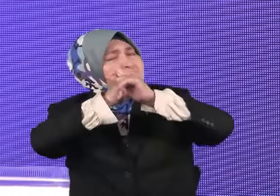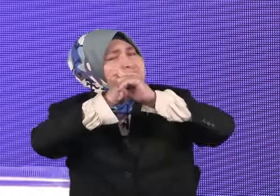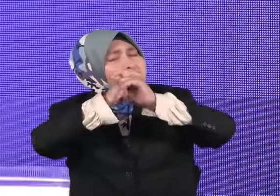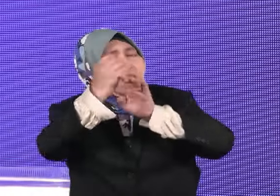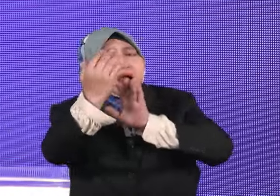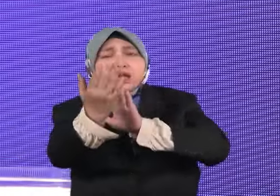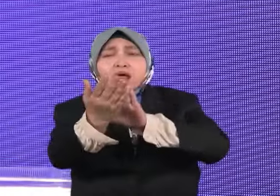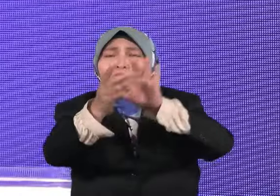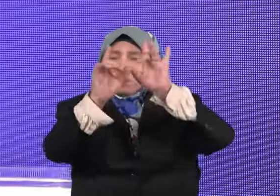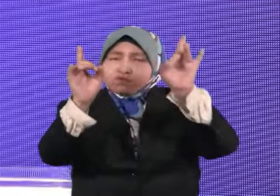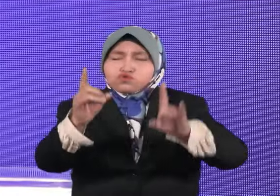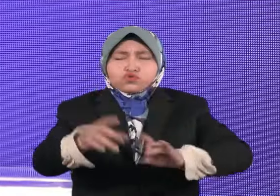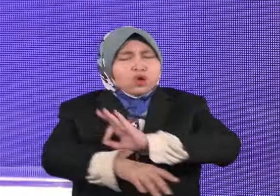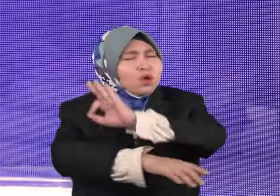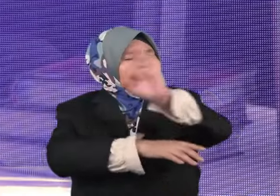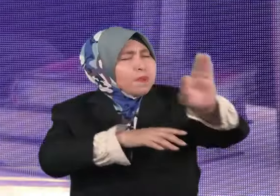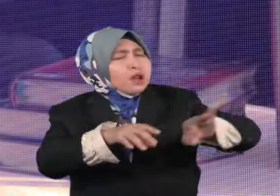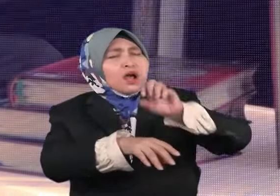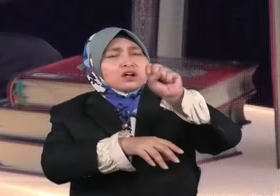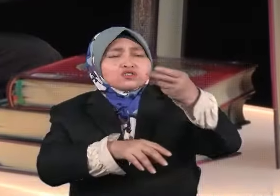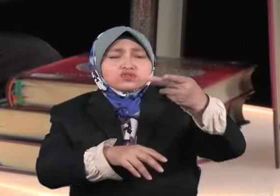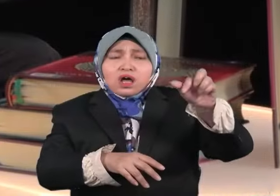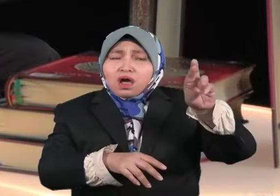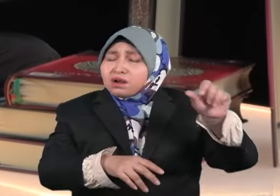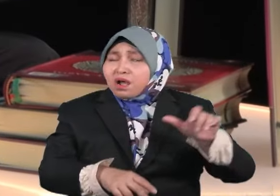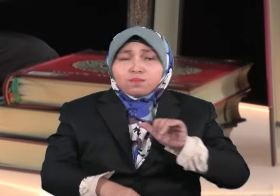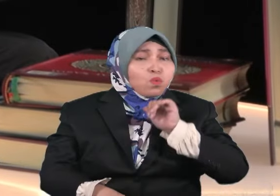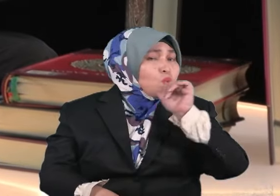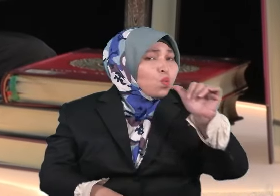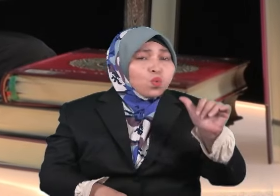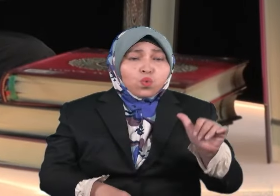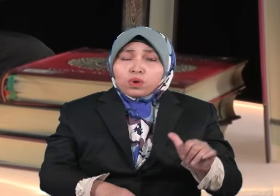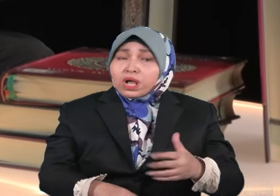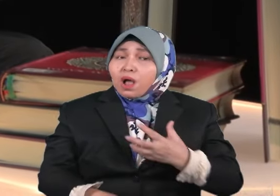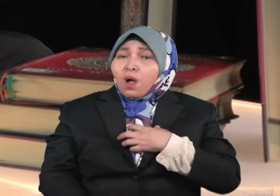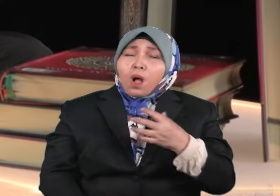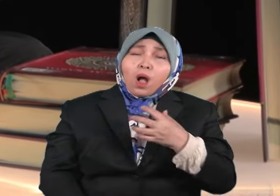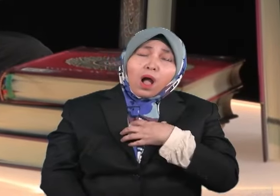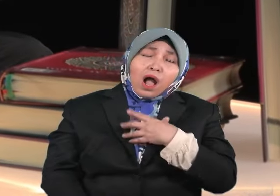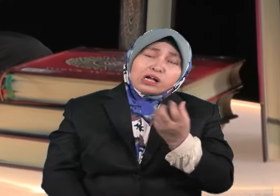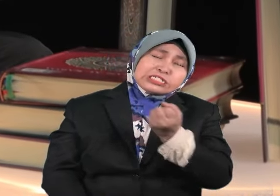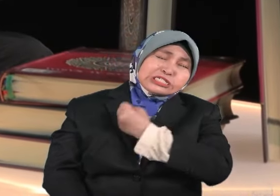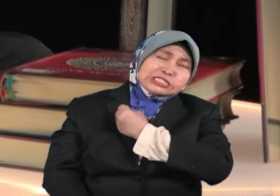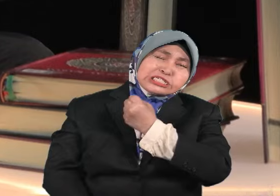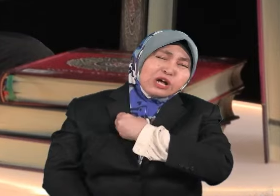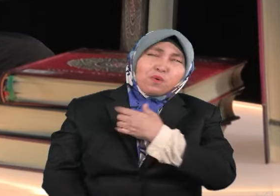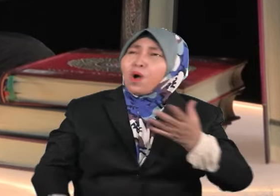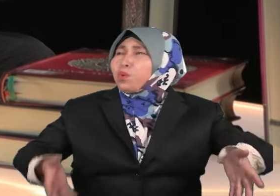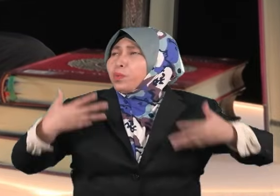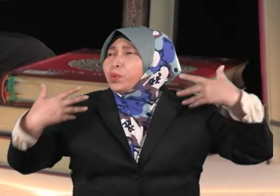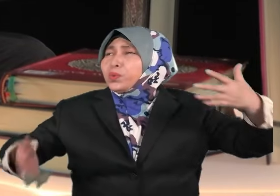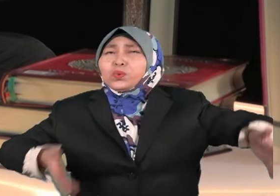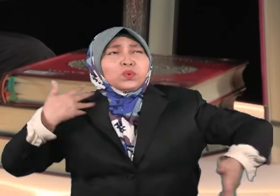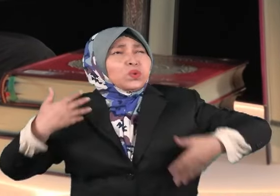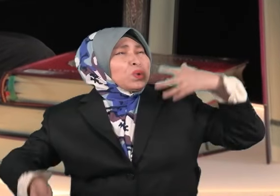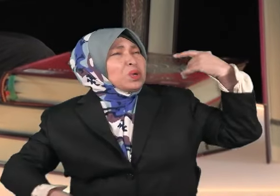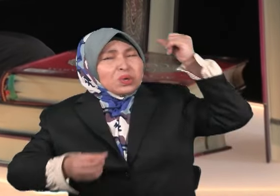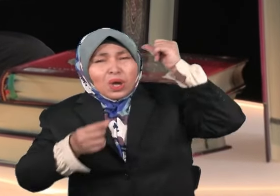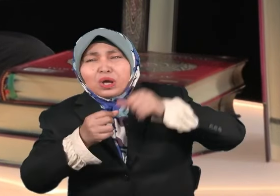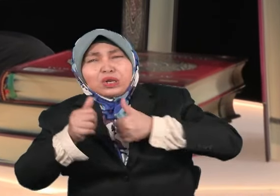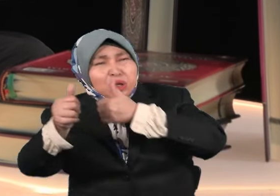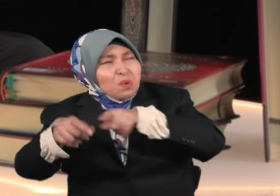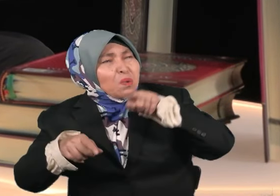hujan panas di padang Sahara tersebut. Bukannya komen ataupun mengeluh rasa panaslah. Ingatkan kalau ikut